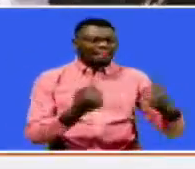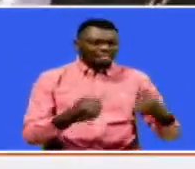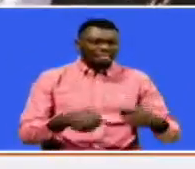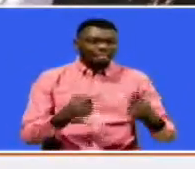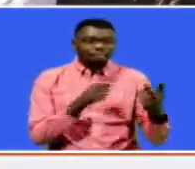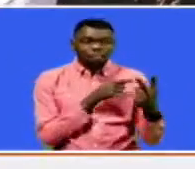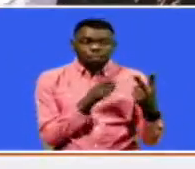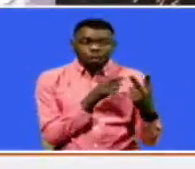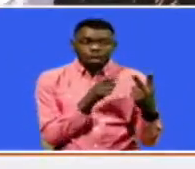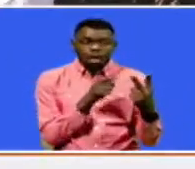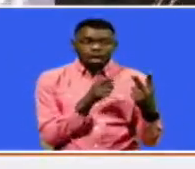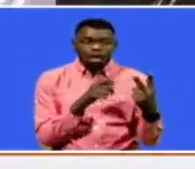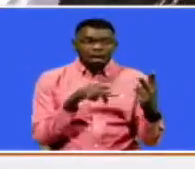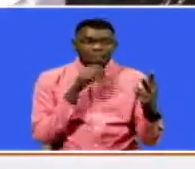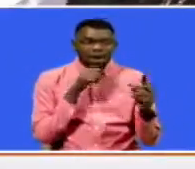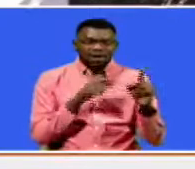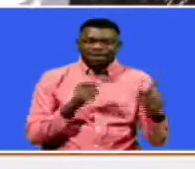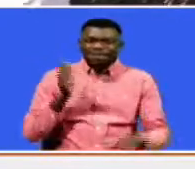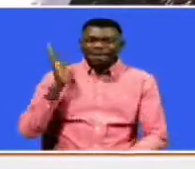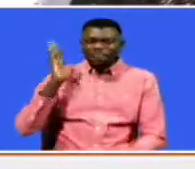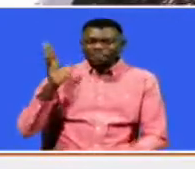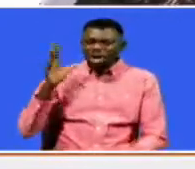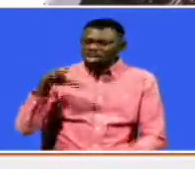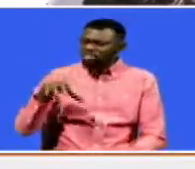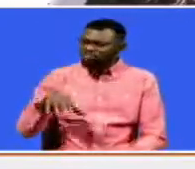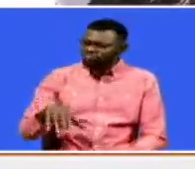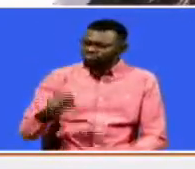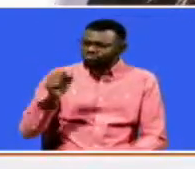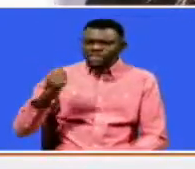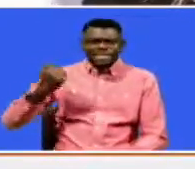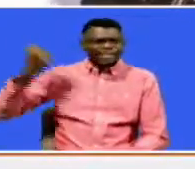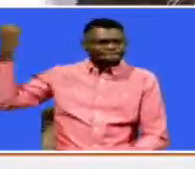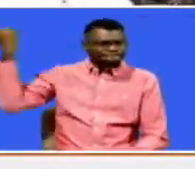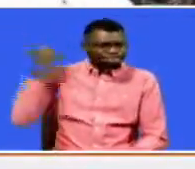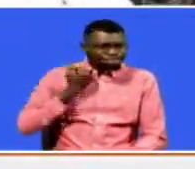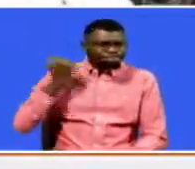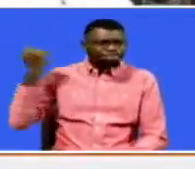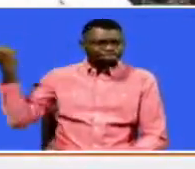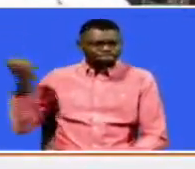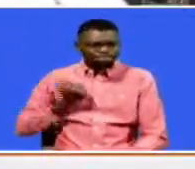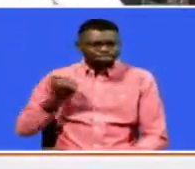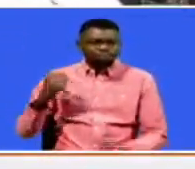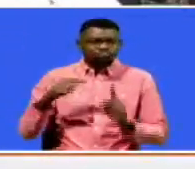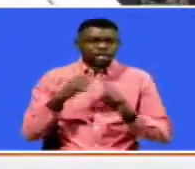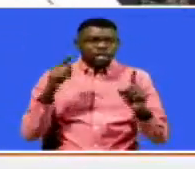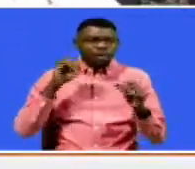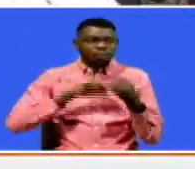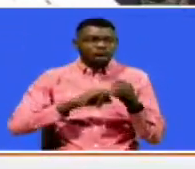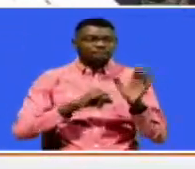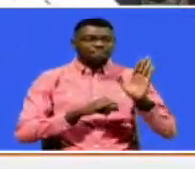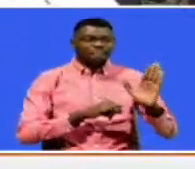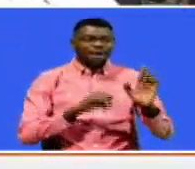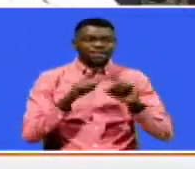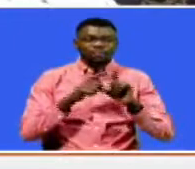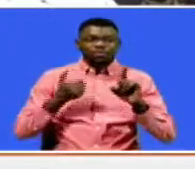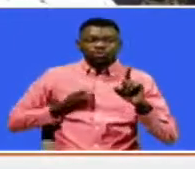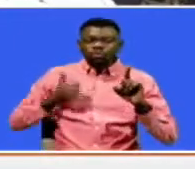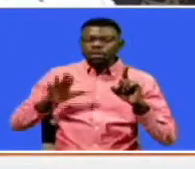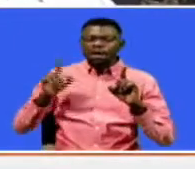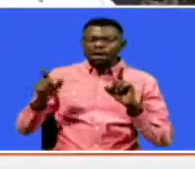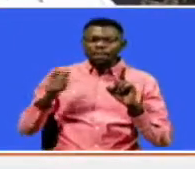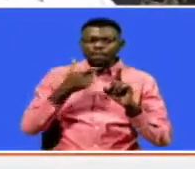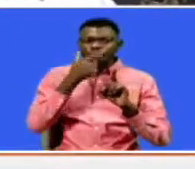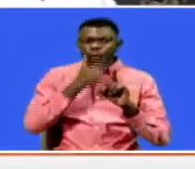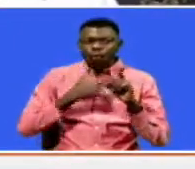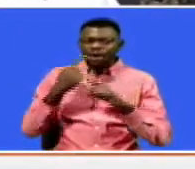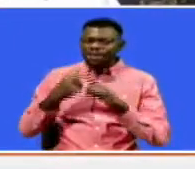ndipo mzee alichukua panga na akakatakata huyu bibi yake. Na kulikuwa na msichana wake pia hapo wa miaka 10,